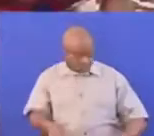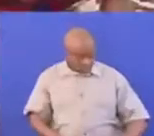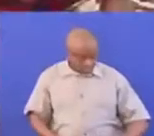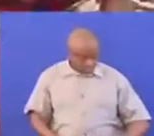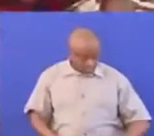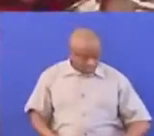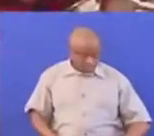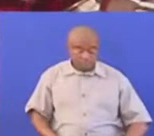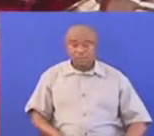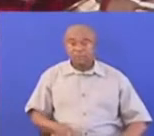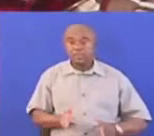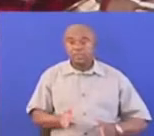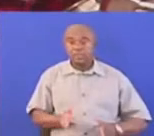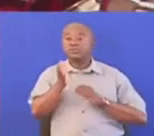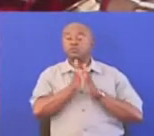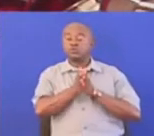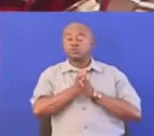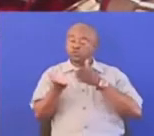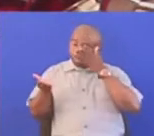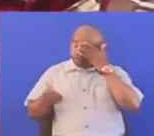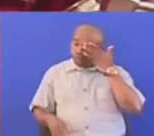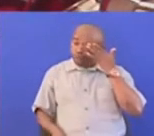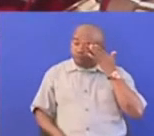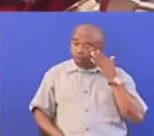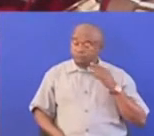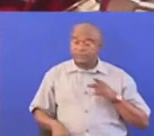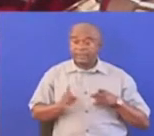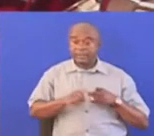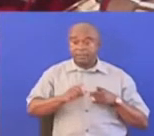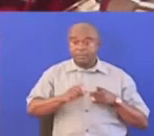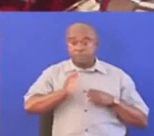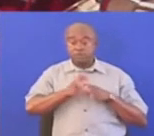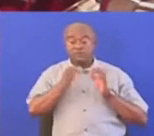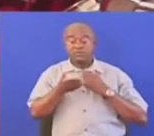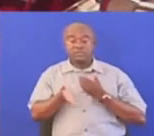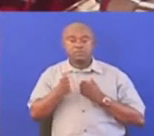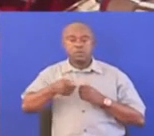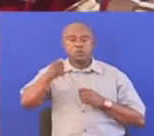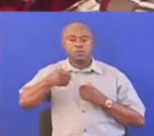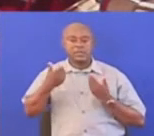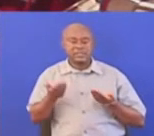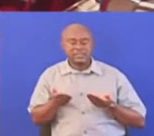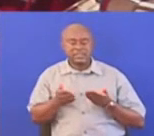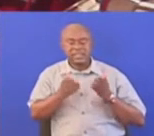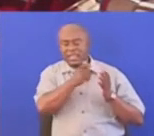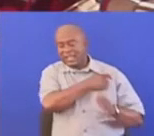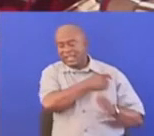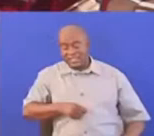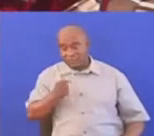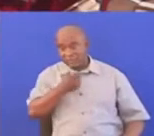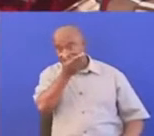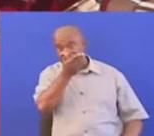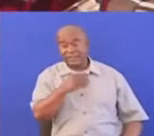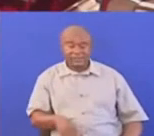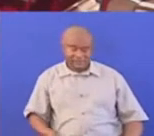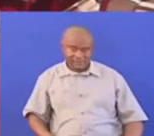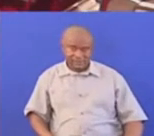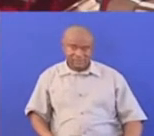Spika, nichukue fursa hii kukushukuru, lakini pia na mimi nichukue fursa hii kumpongeza sana Rais wa Jamhuri ya Muungano wa Tanzania